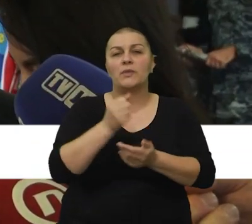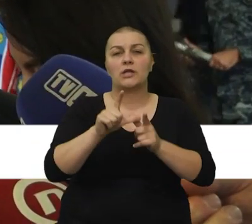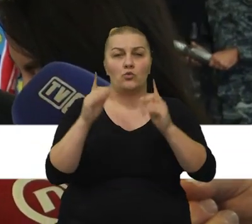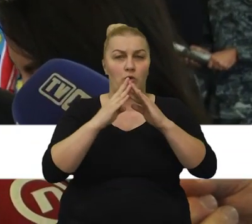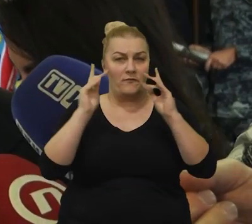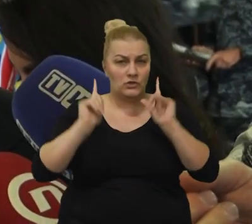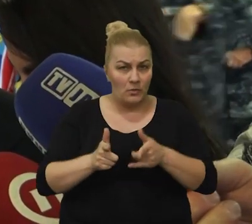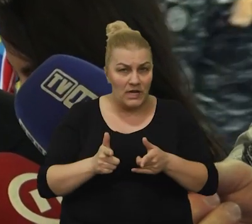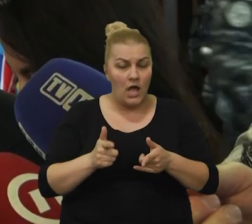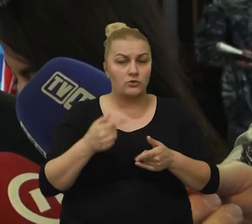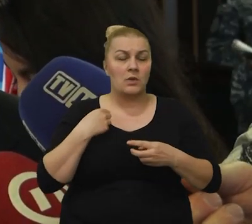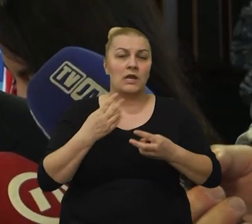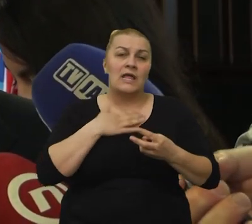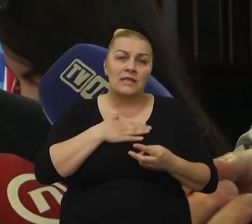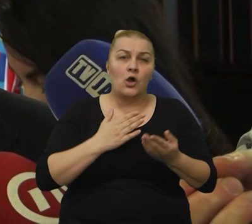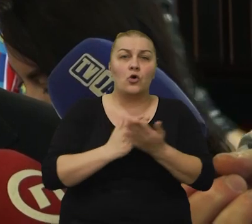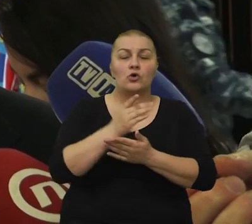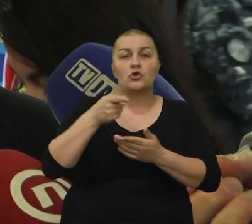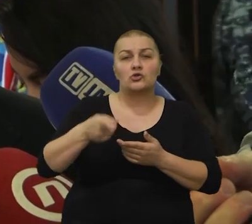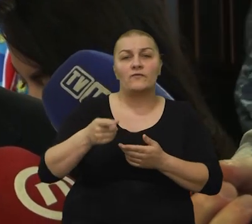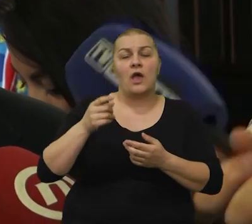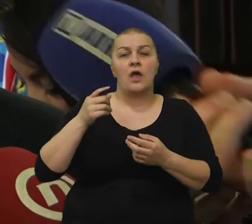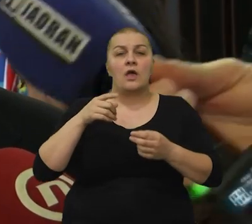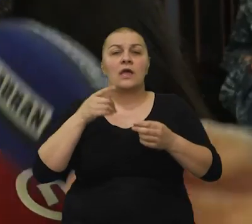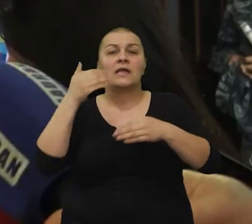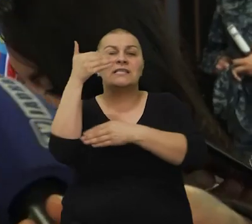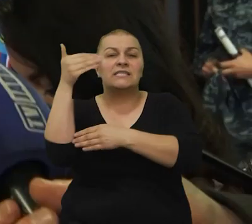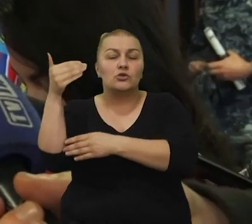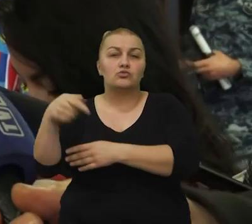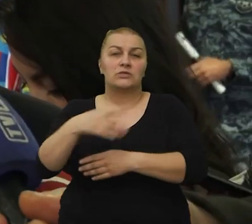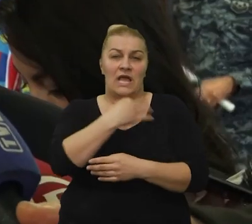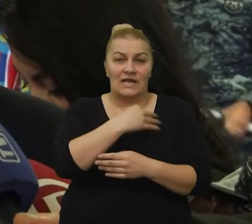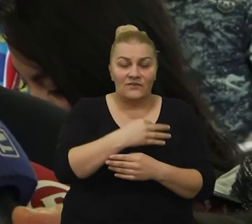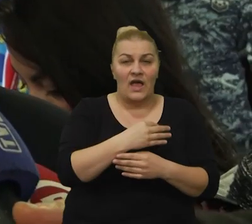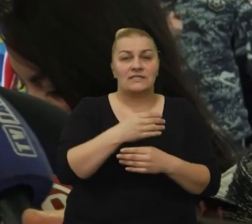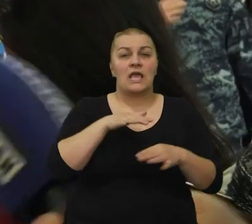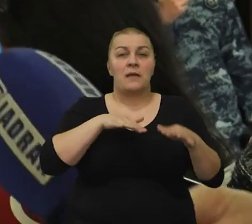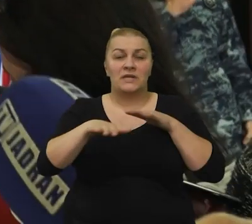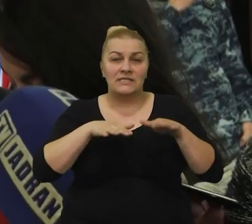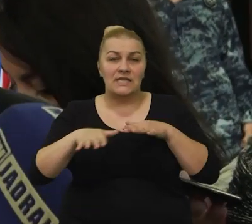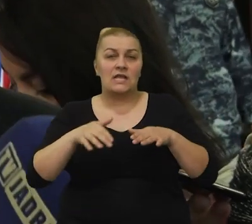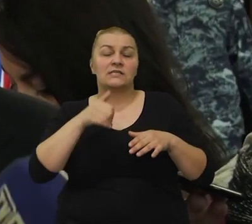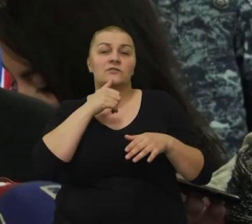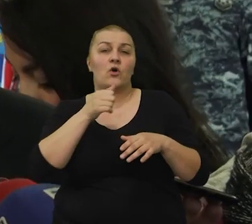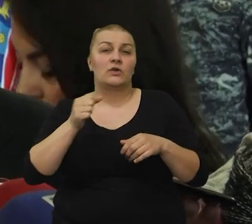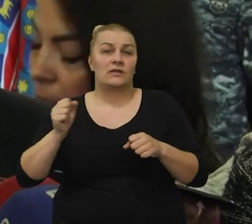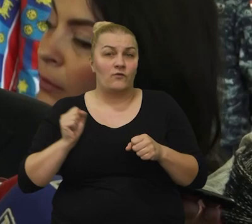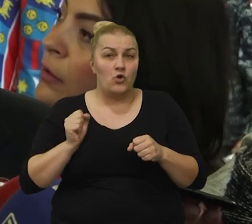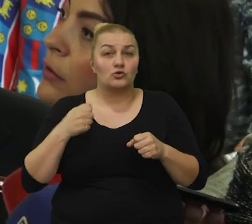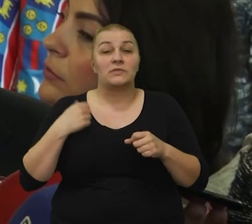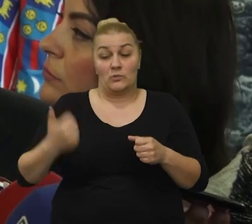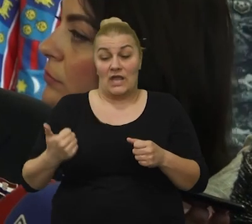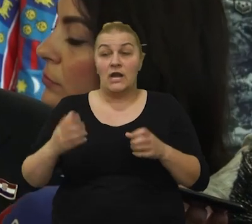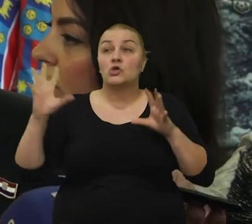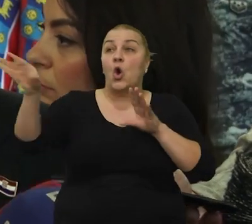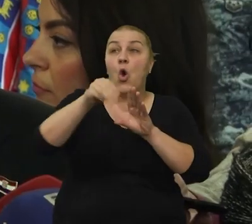mi je drago da kroz institucije Hrvatske države, kroz Ministarstvo obrane, Hrvatsku vojsku, da smo danas okupili sve ratne zapovjednike